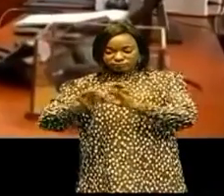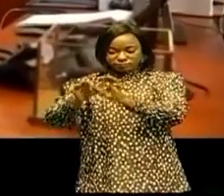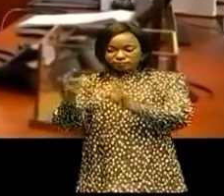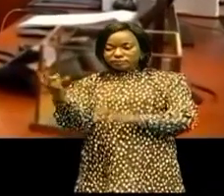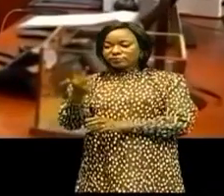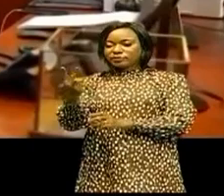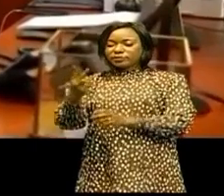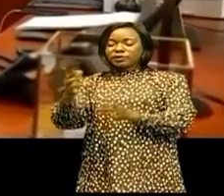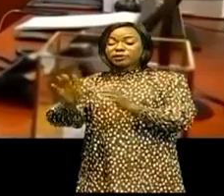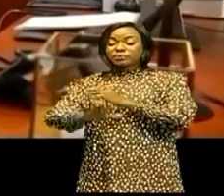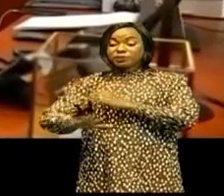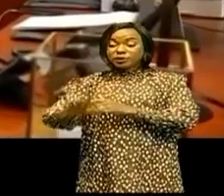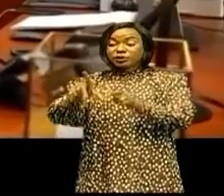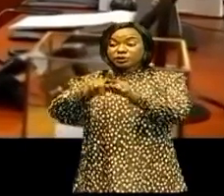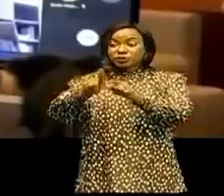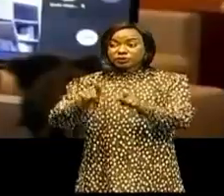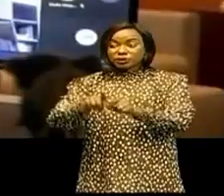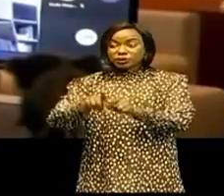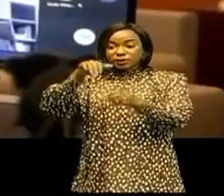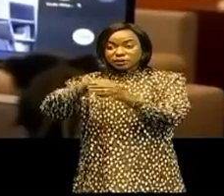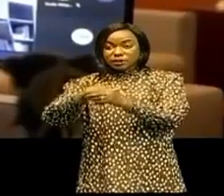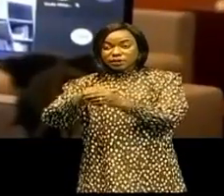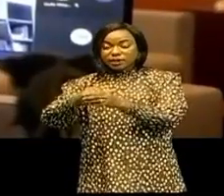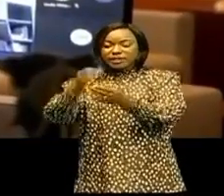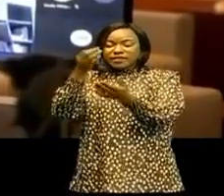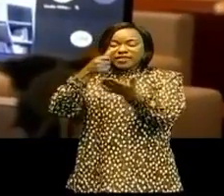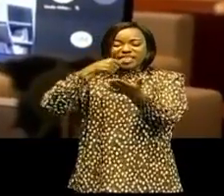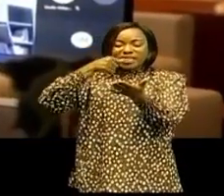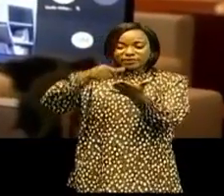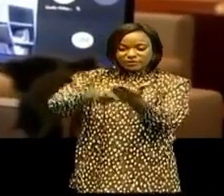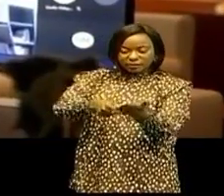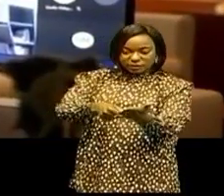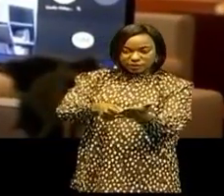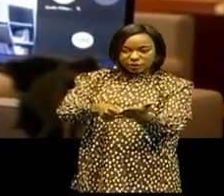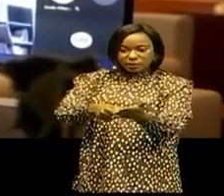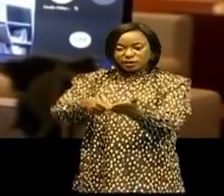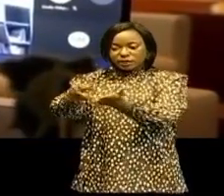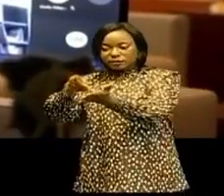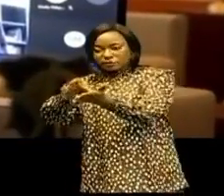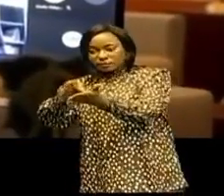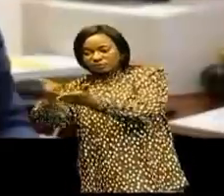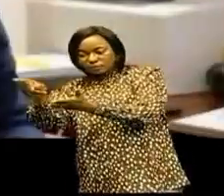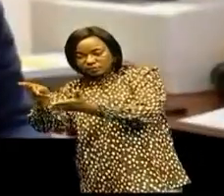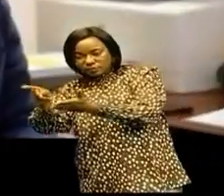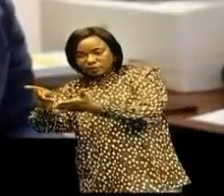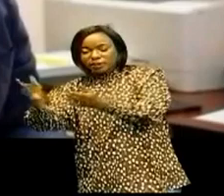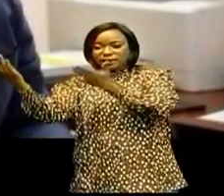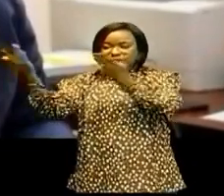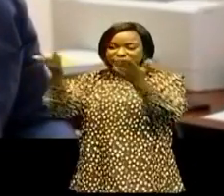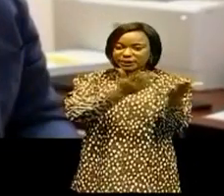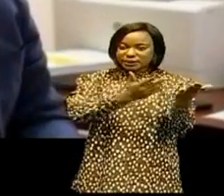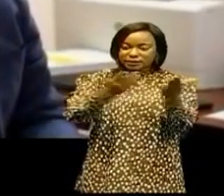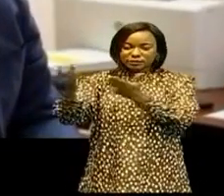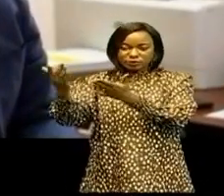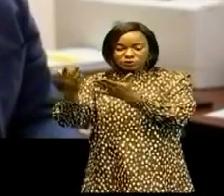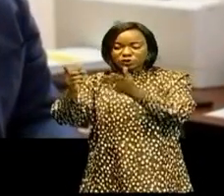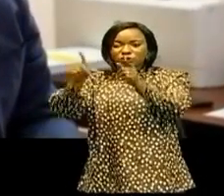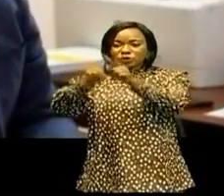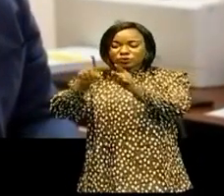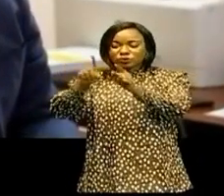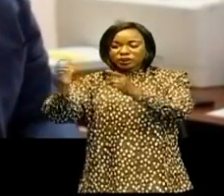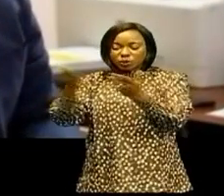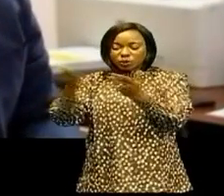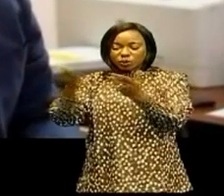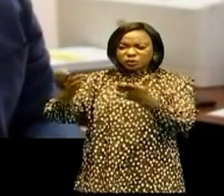pays, notamment dans les domaines de la fiscalité, de la douane, du transport, du